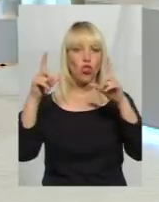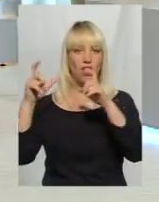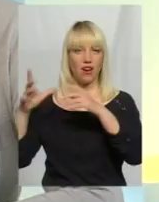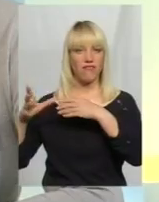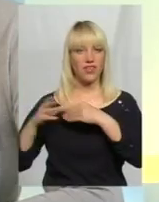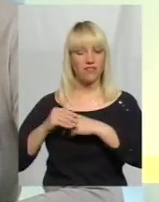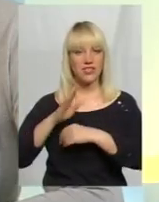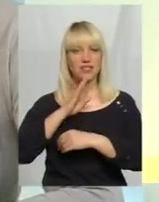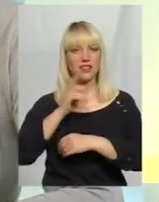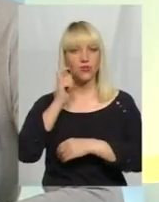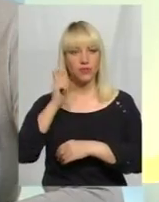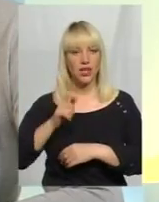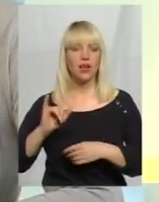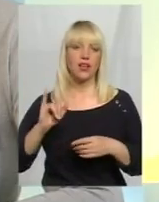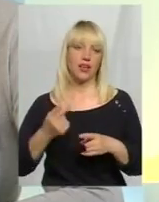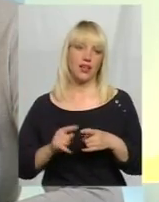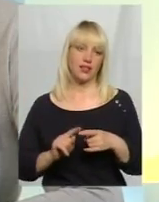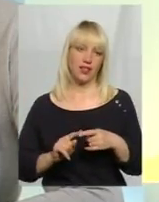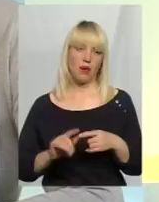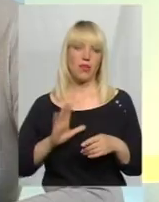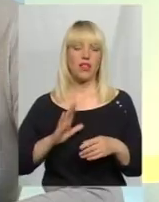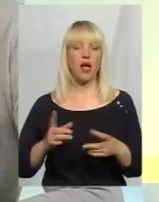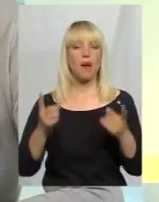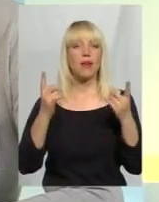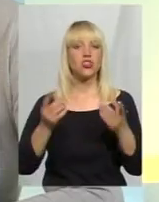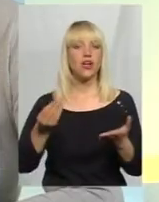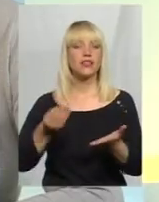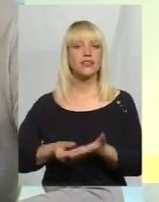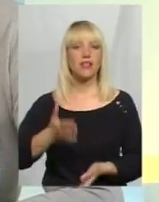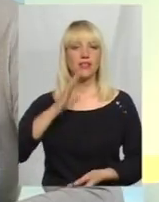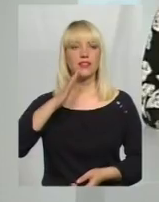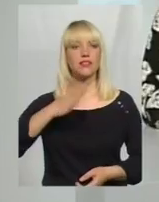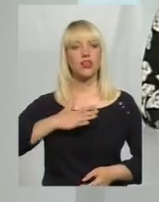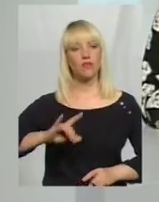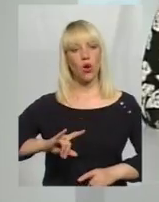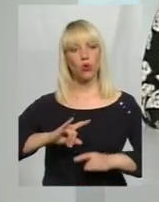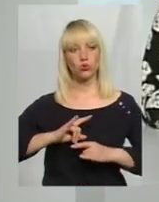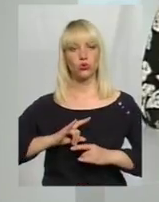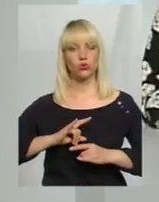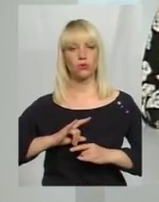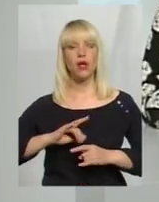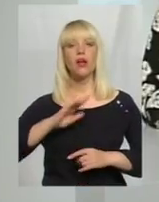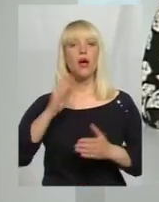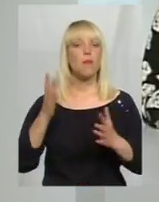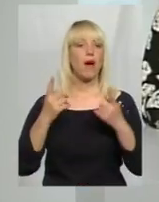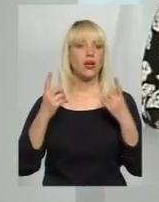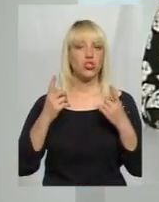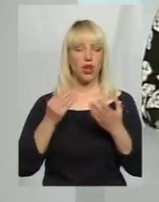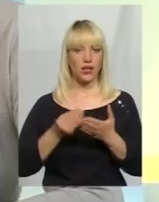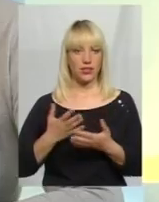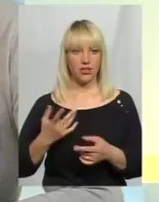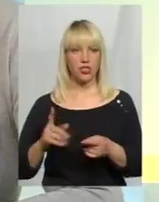ними. Я думаю, что это большая ценность именно нашего костюма. Большая цінність то, що